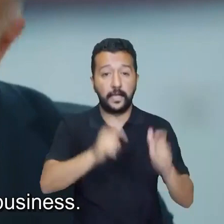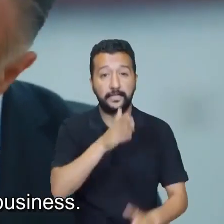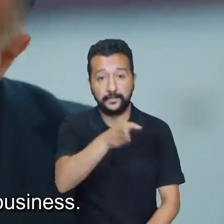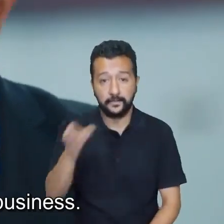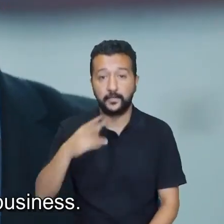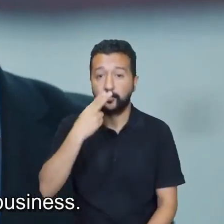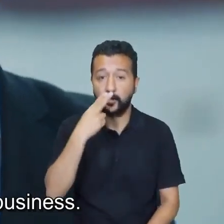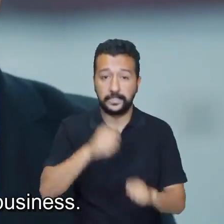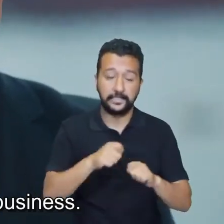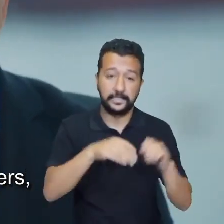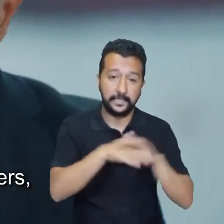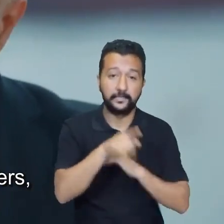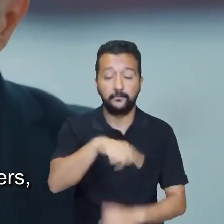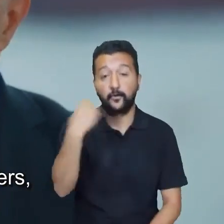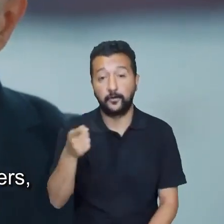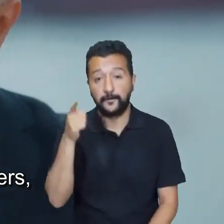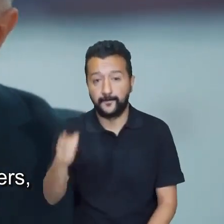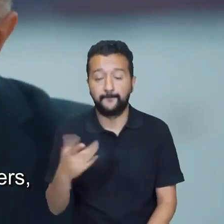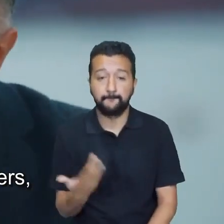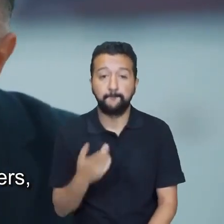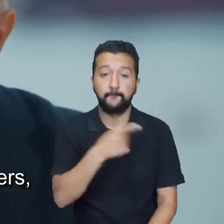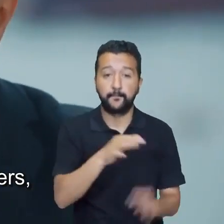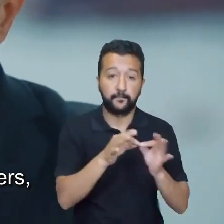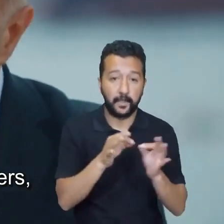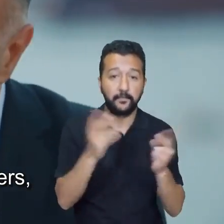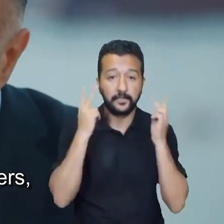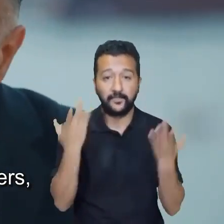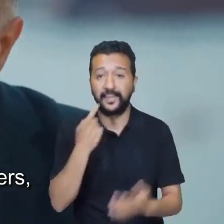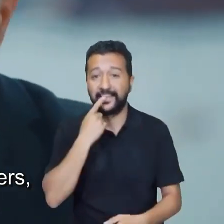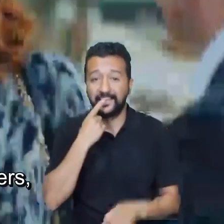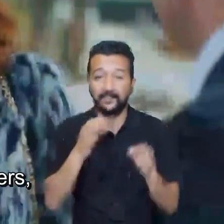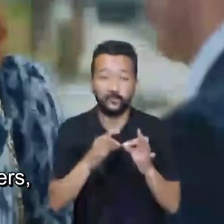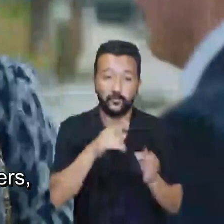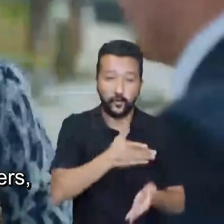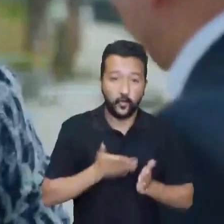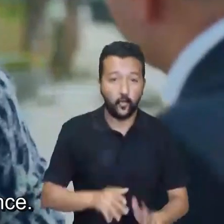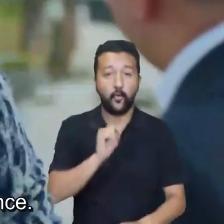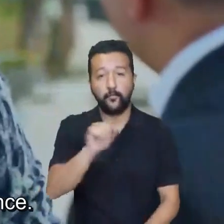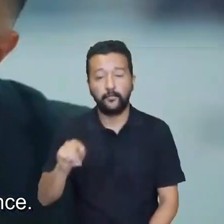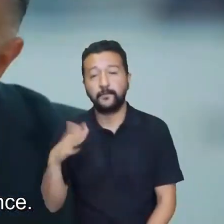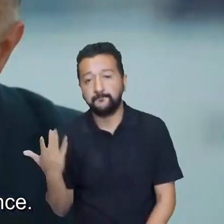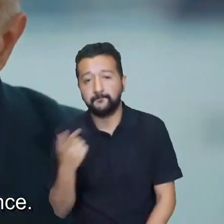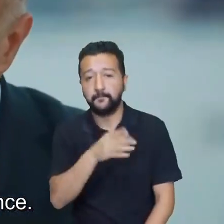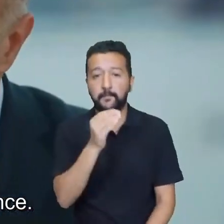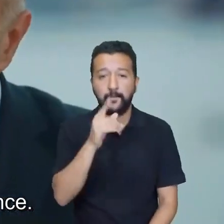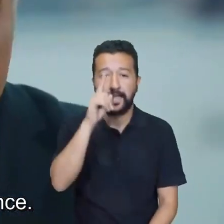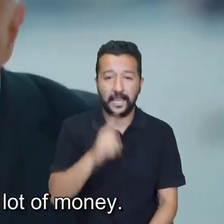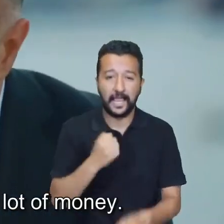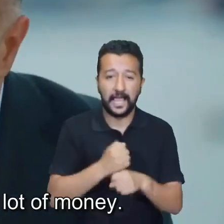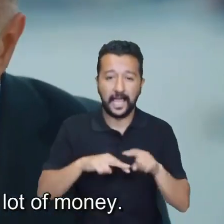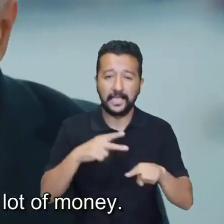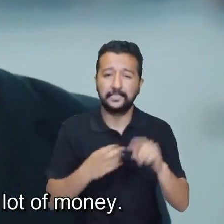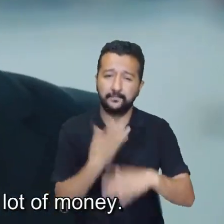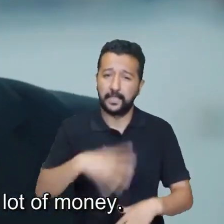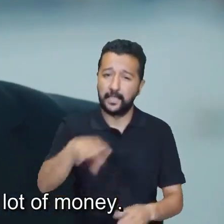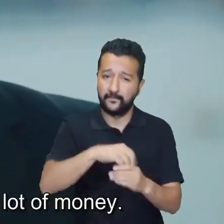dolaşacağım. Çikolata işine gireceğim. Orada baby shower, diş buğdayı, doğumlar, efendim bebeğin ilk gaz çıkarması,